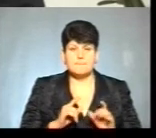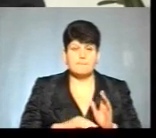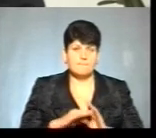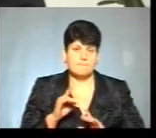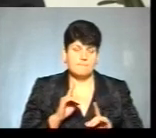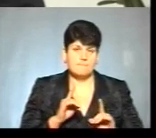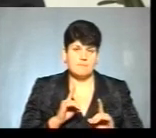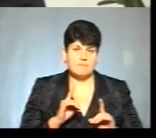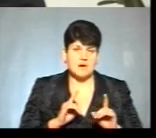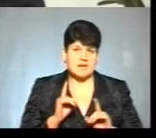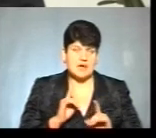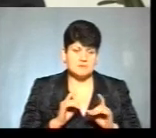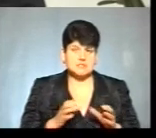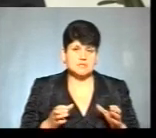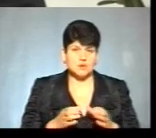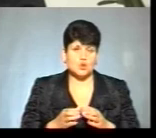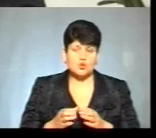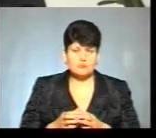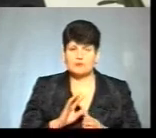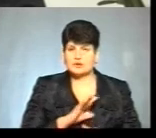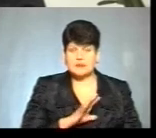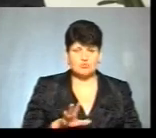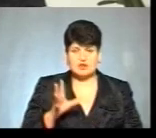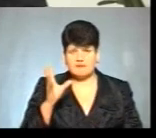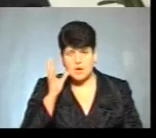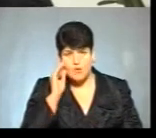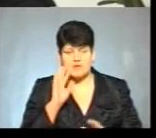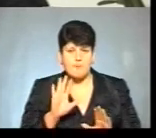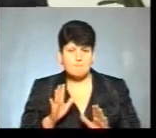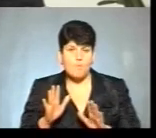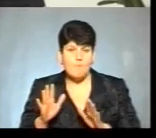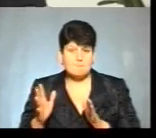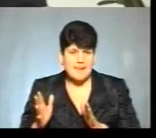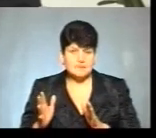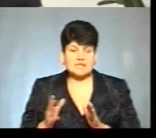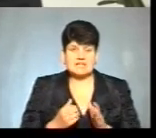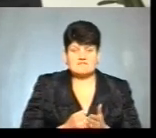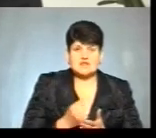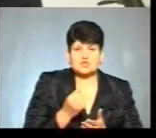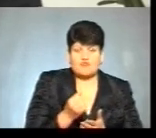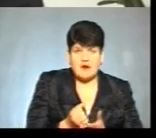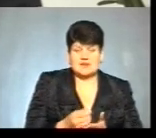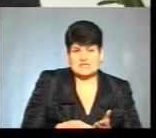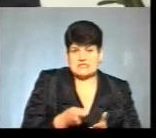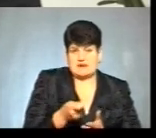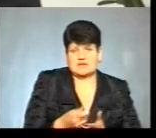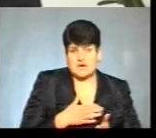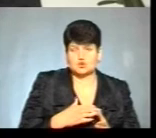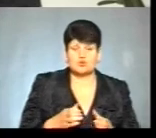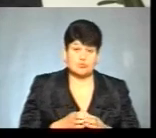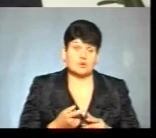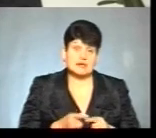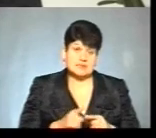позиція нашої групи, тому що не були враховані певні моменти, які там висувалися від нашої групи, тому ми відповідно